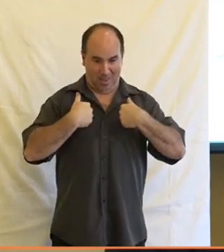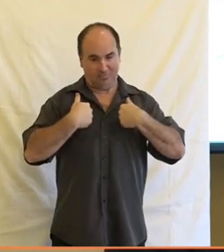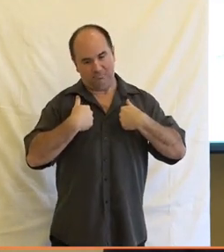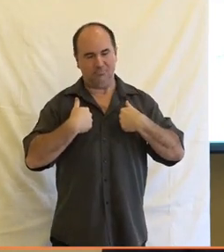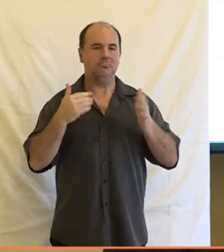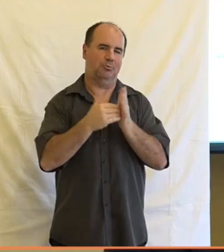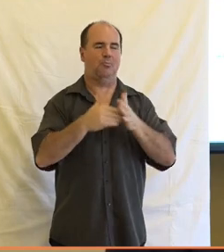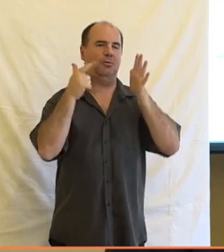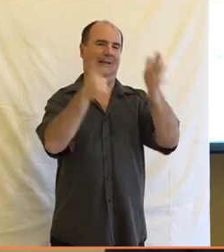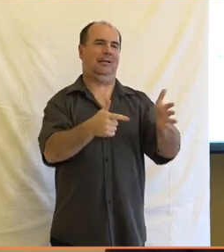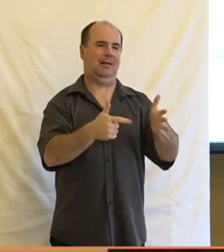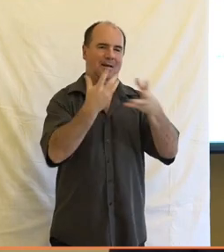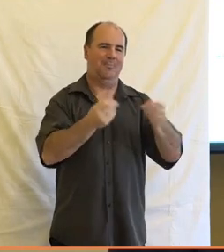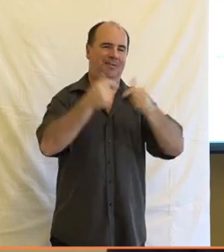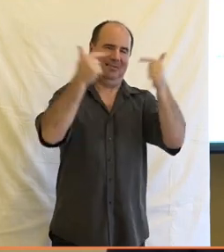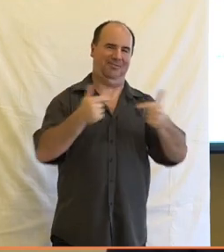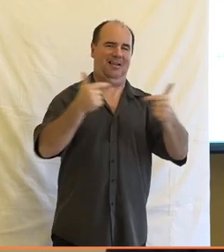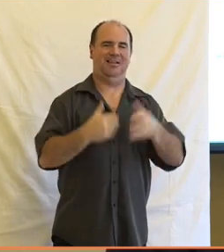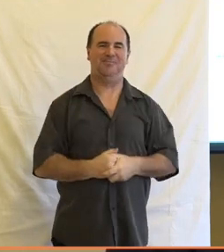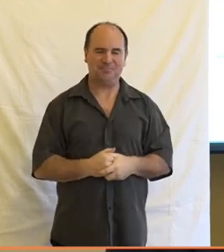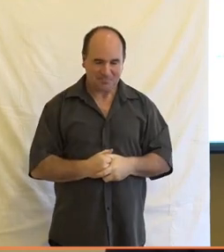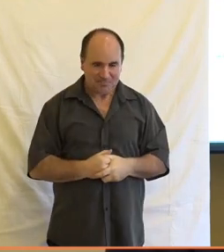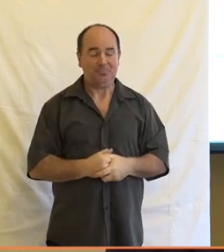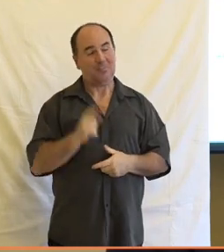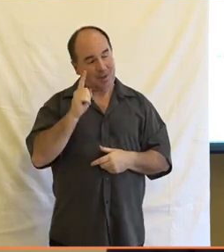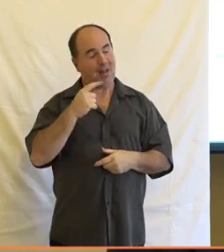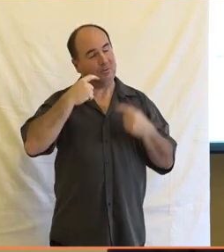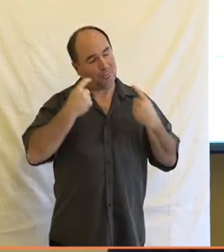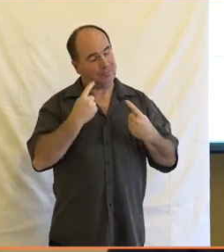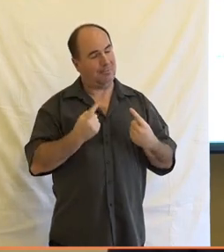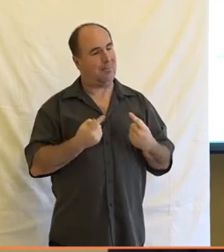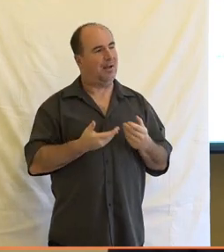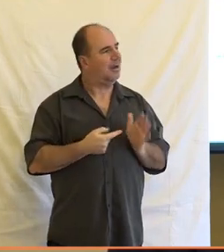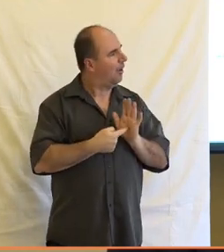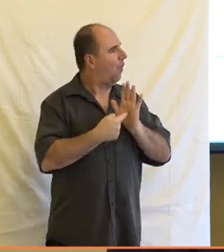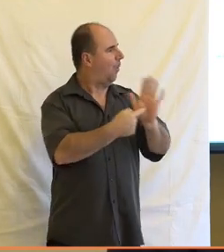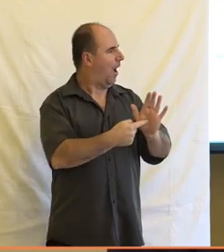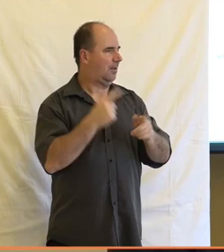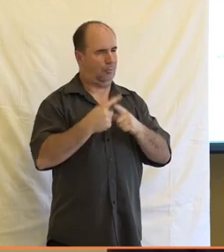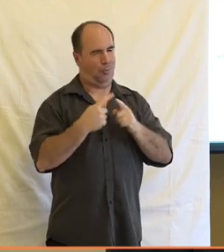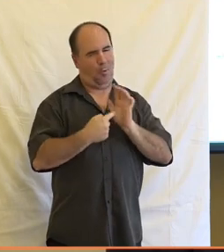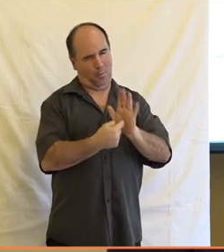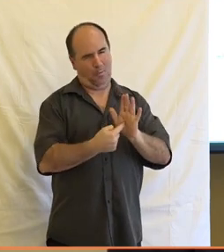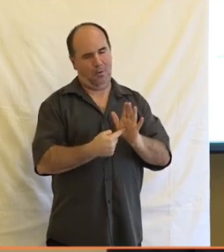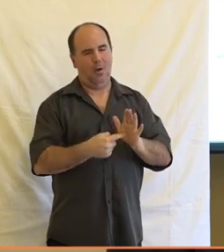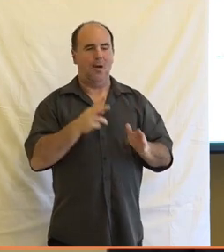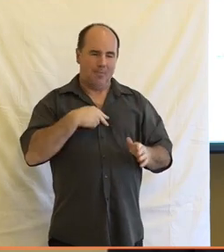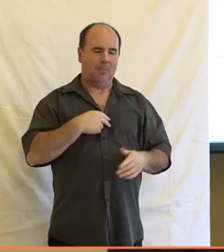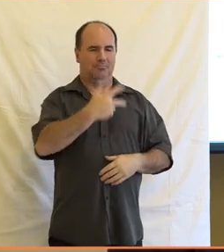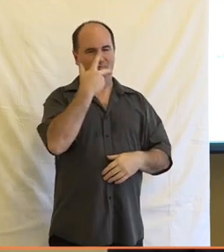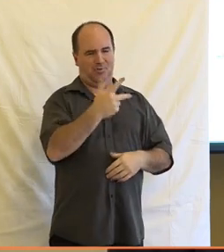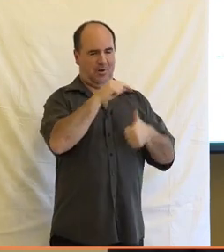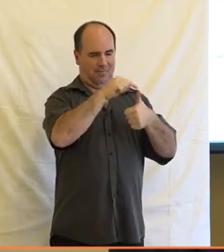Tak to zkusím zúžit jenom na své aktivity, kdy má pracovní náplň, jsou v podstatě tři stěžejní